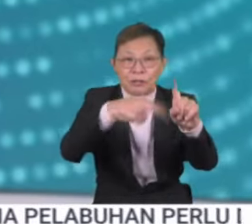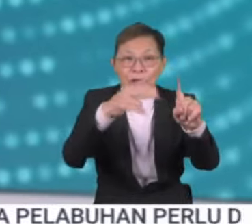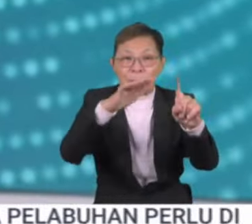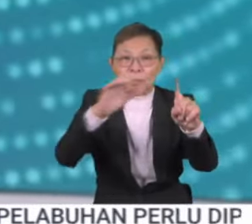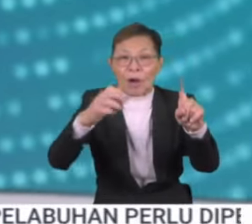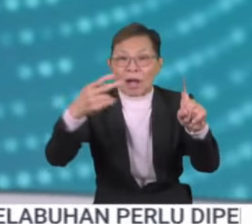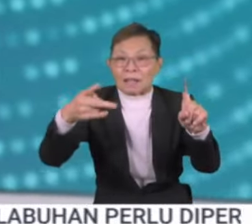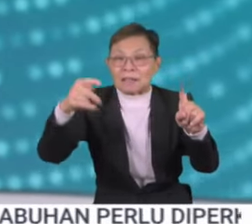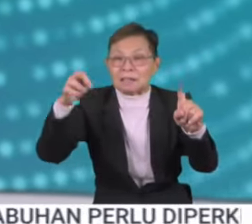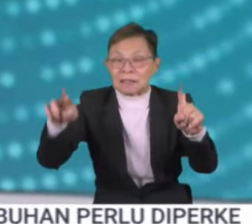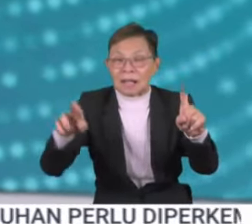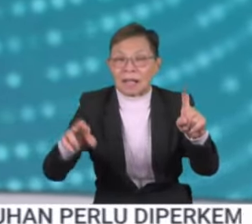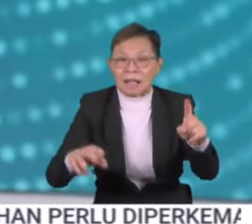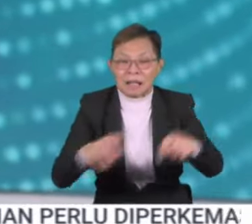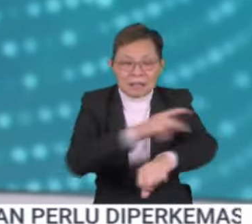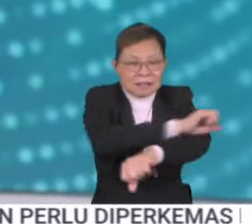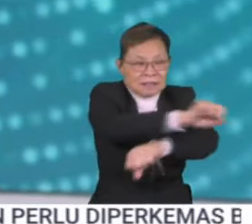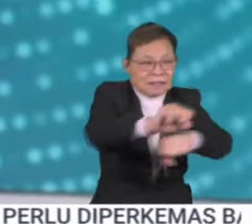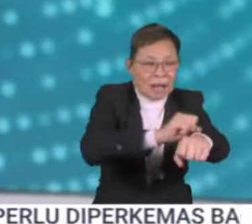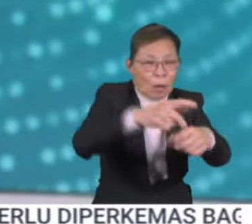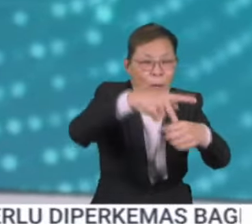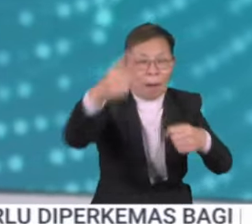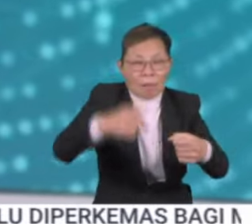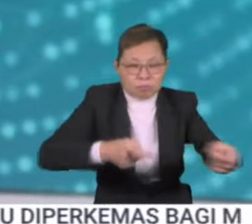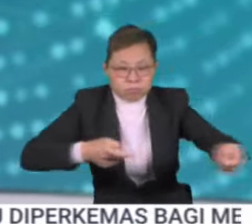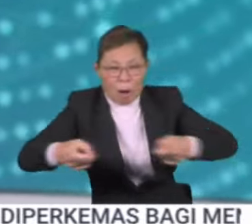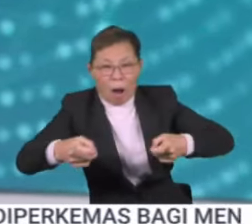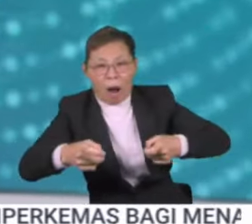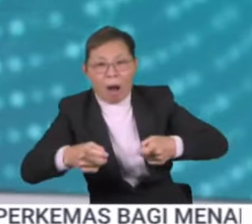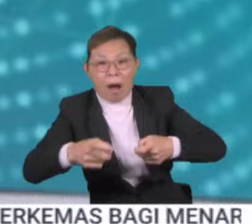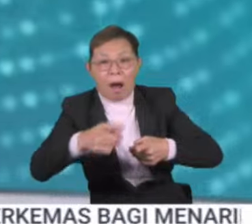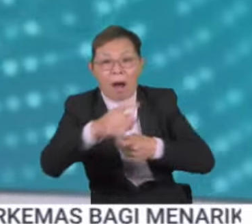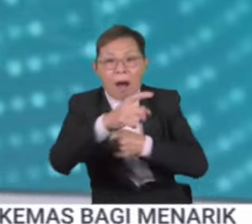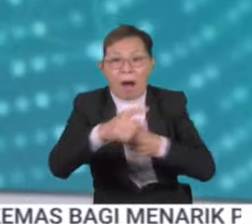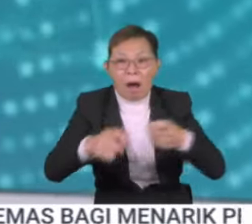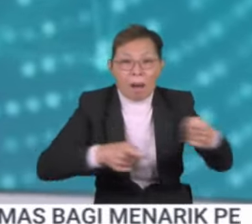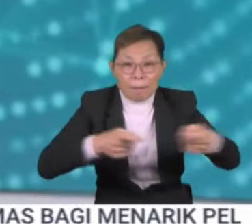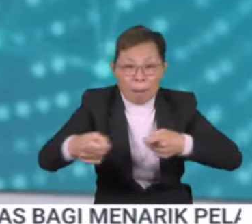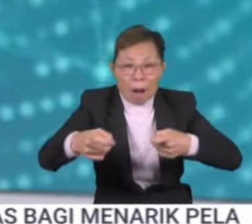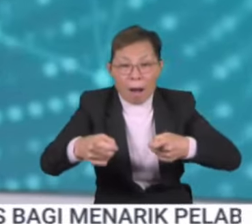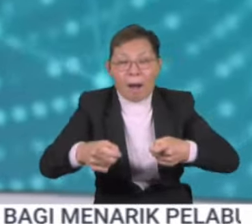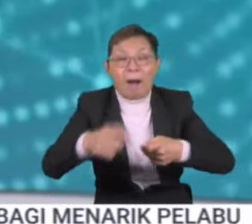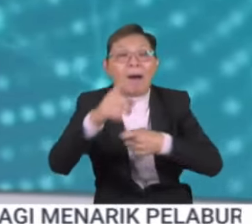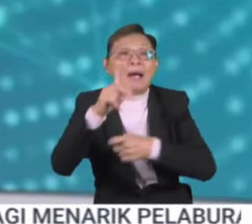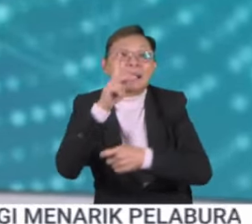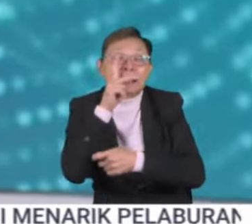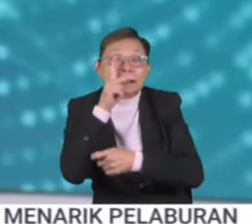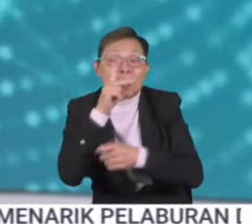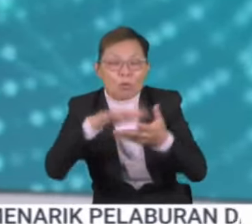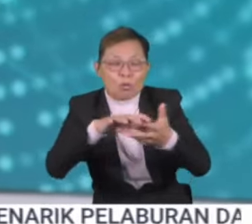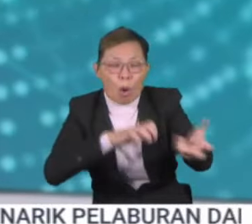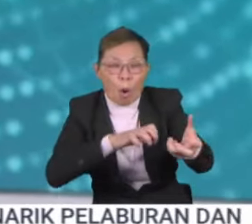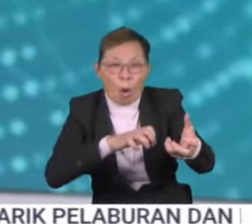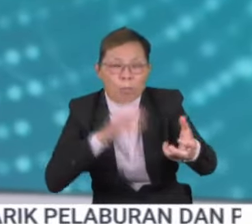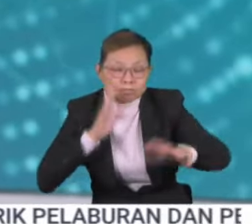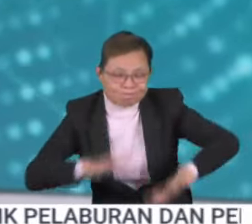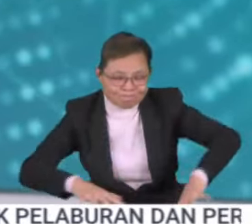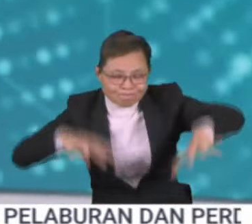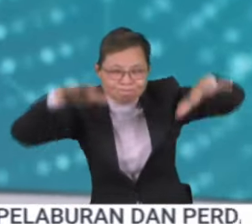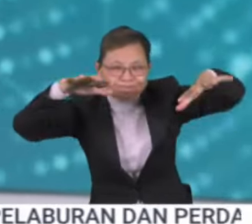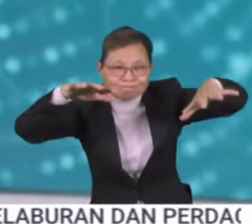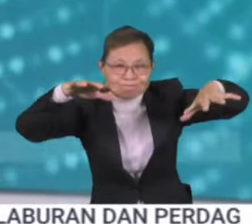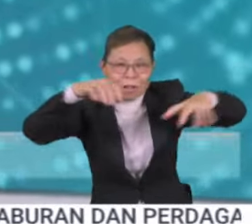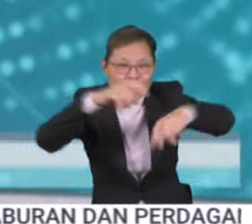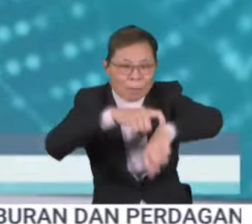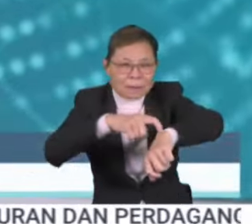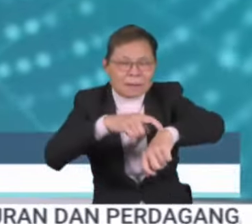1,500 hektar kawasan sawah padi seliaan Lembaga Pertubuhan Peladang di Kedah rosak sepenuhnya selepas ditenggelami air